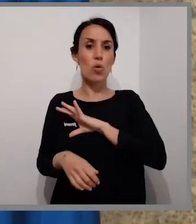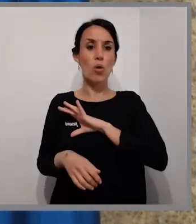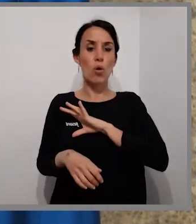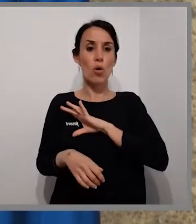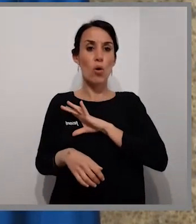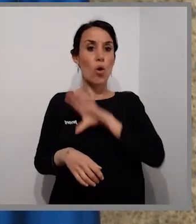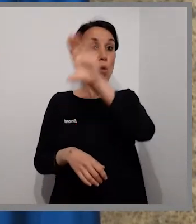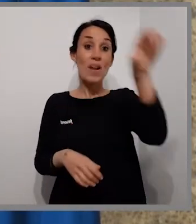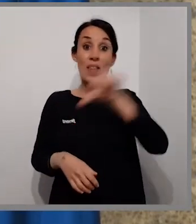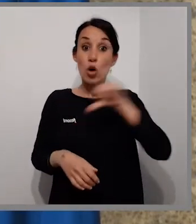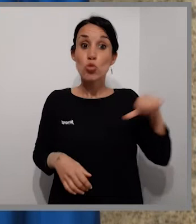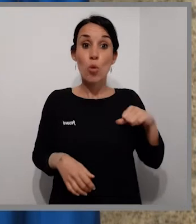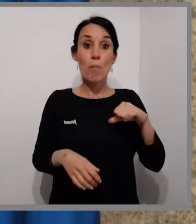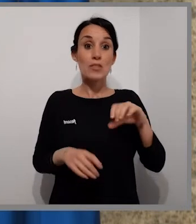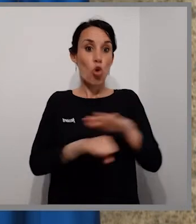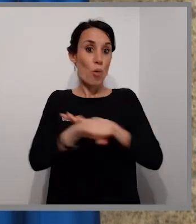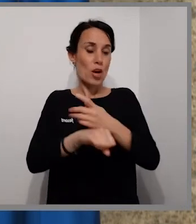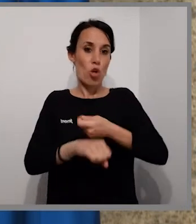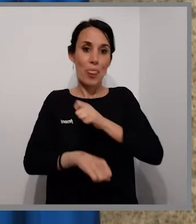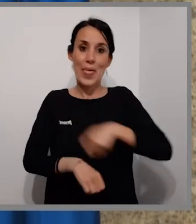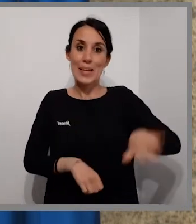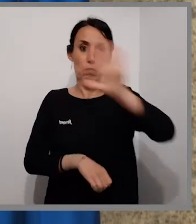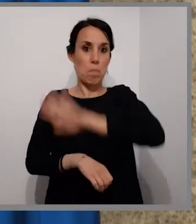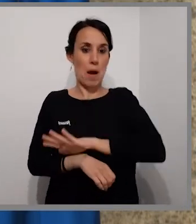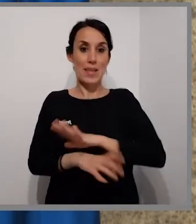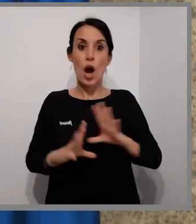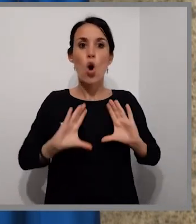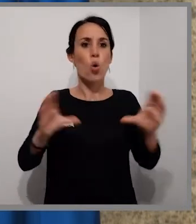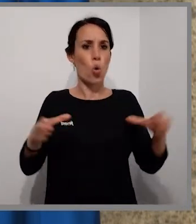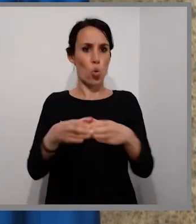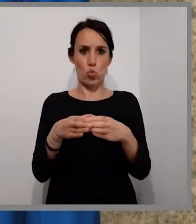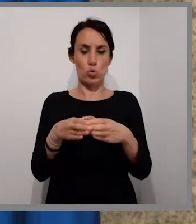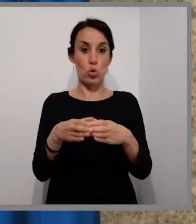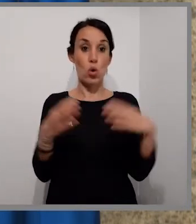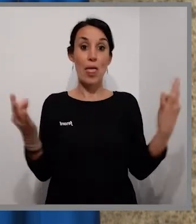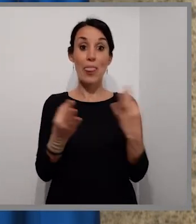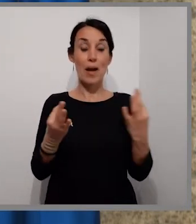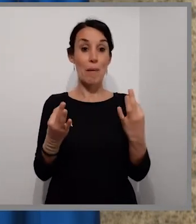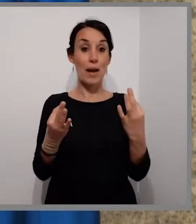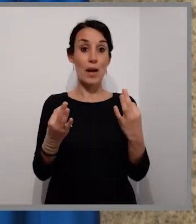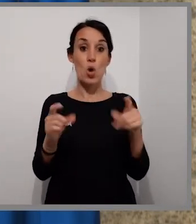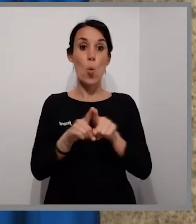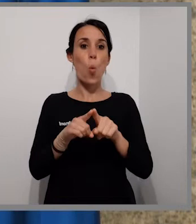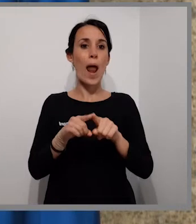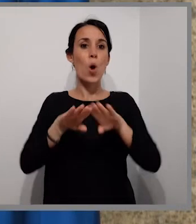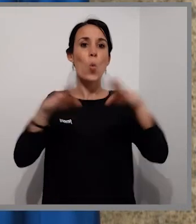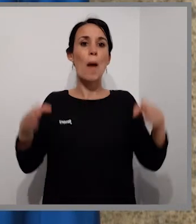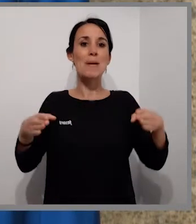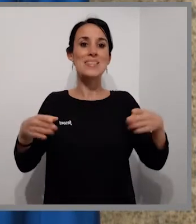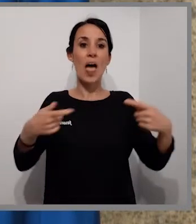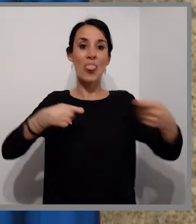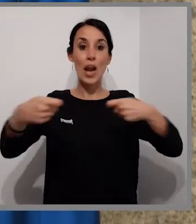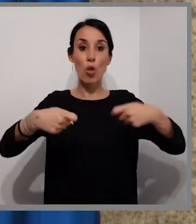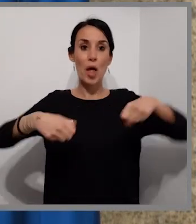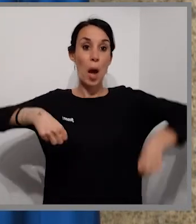sindicats, les comunitats autònomes i el govern d'Espanya. El conjunt de lo que ha de ser les potes d'aquesta taula